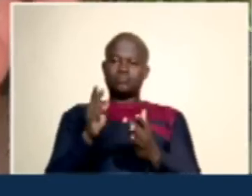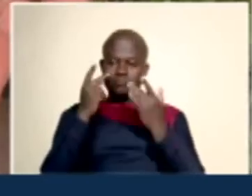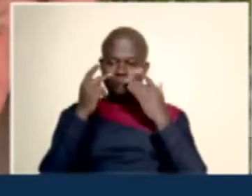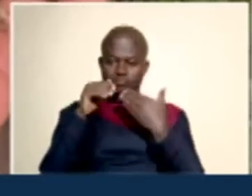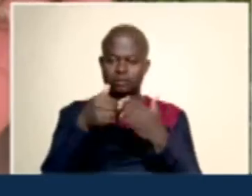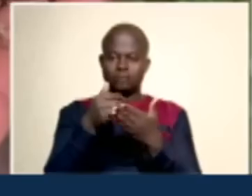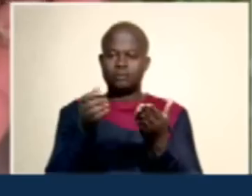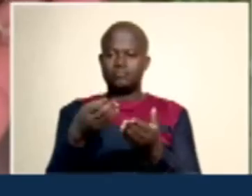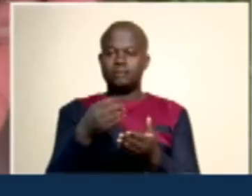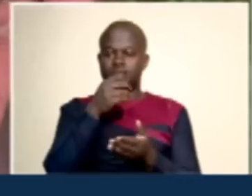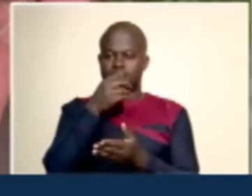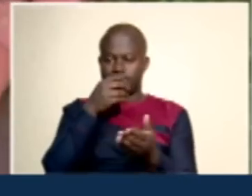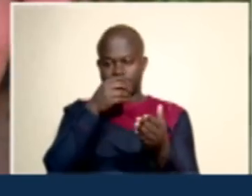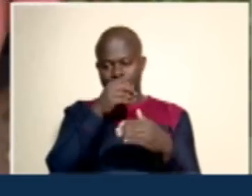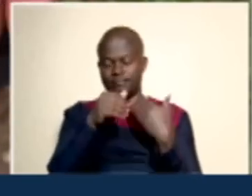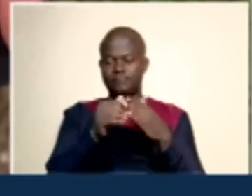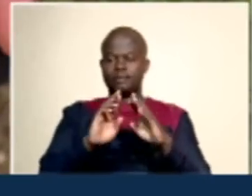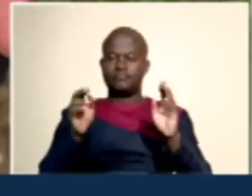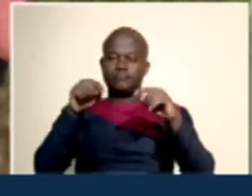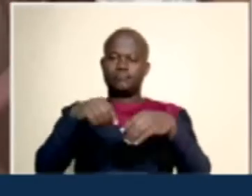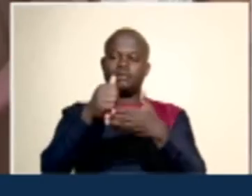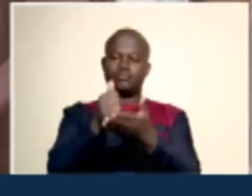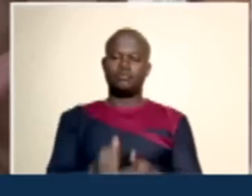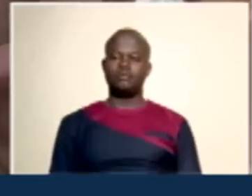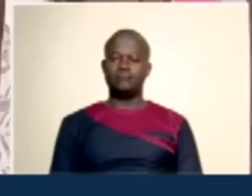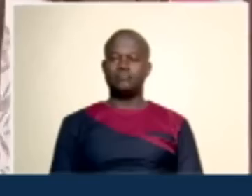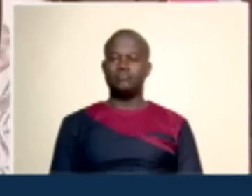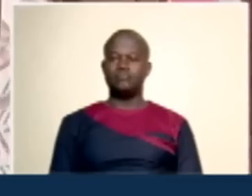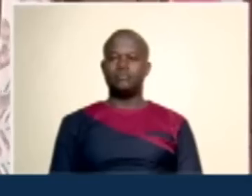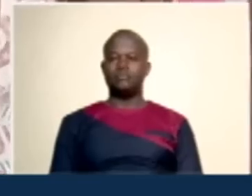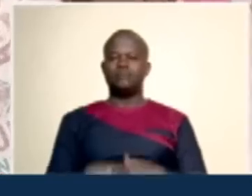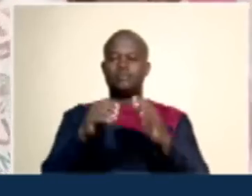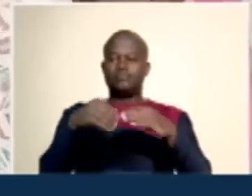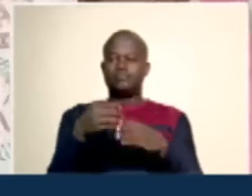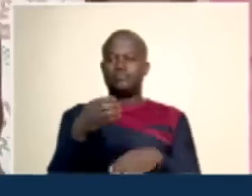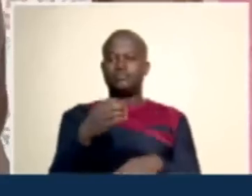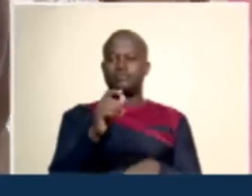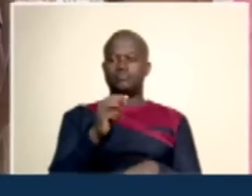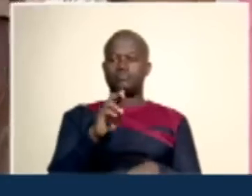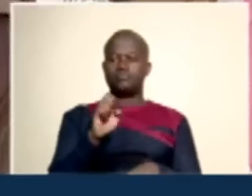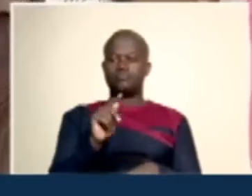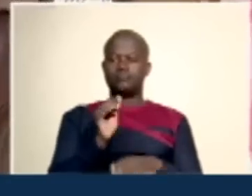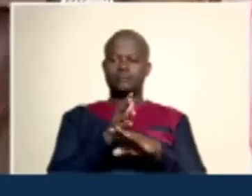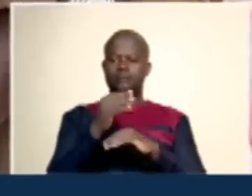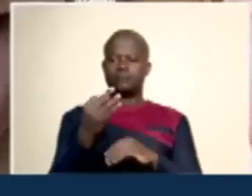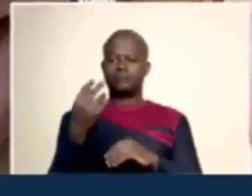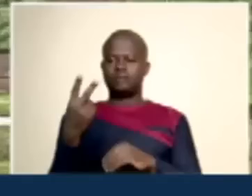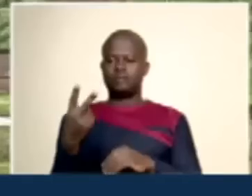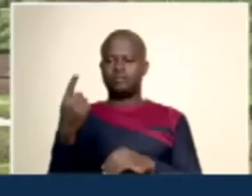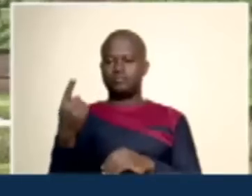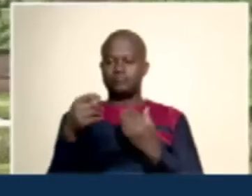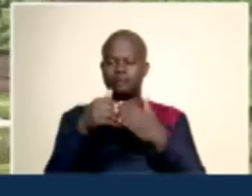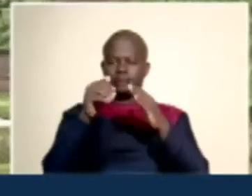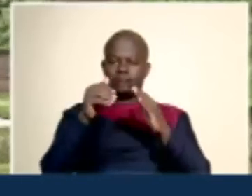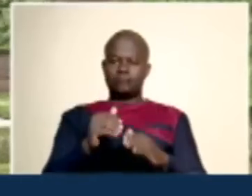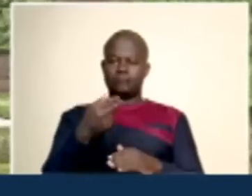kuko koperative ya demu kandi yiteguye kuza gufata uwo musaruro abahinga ibigori muri koperative Koreki ni 321